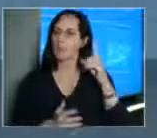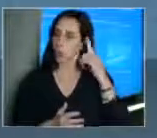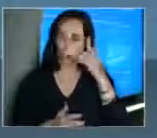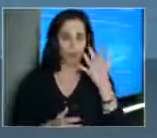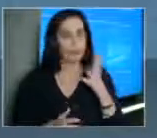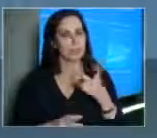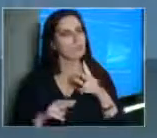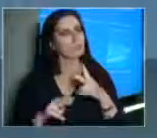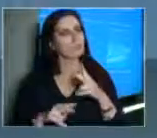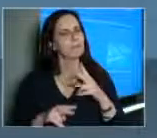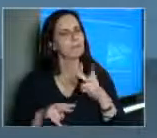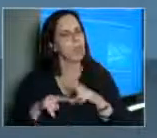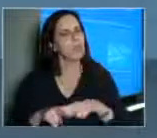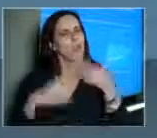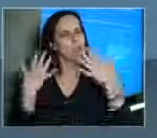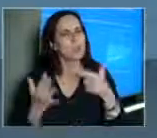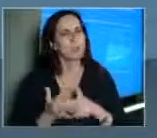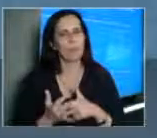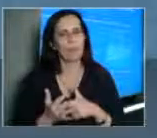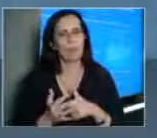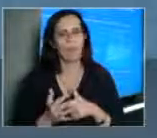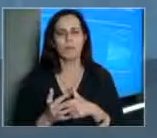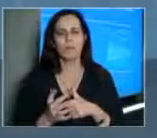הקהל, או ישאיר את הסיפור של